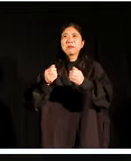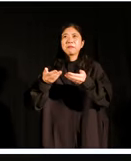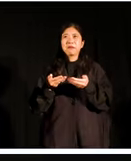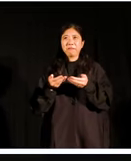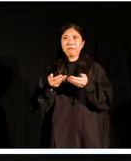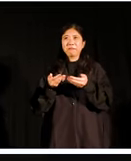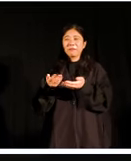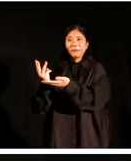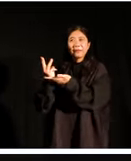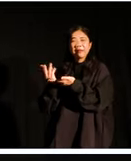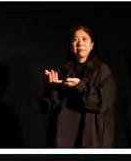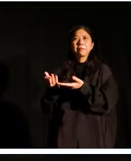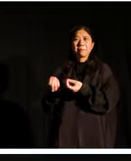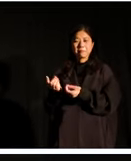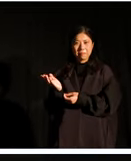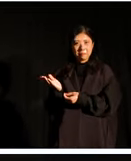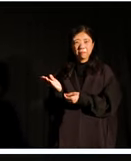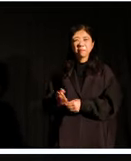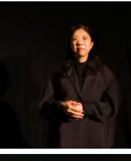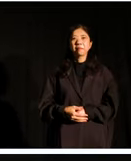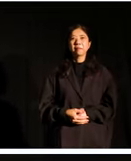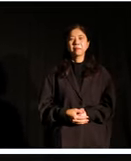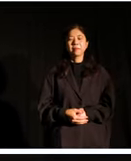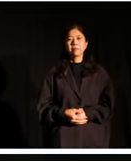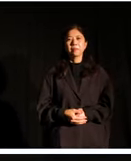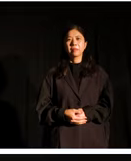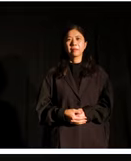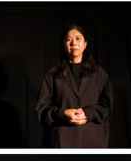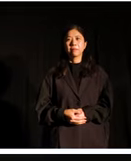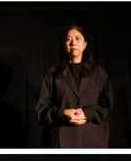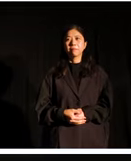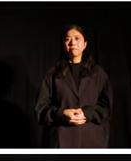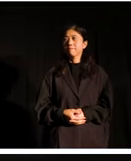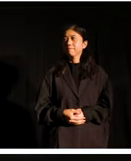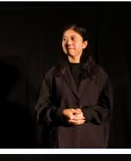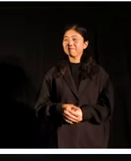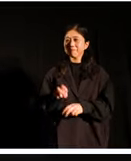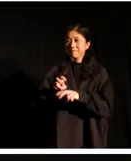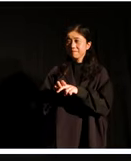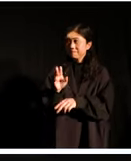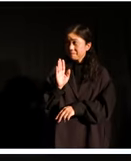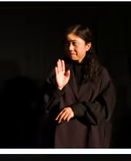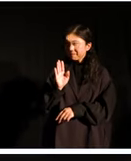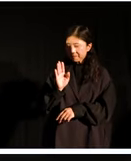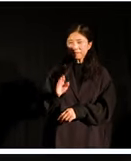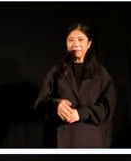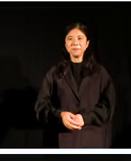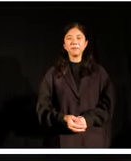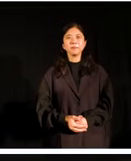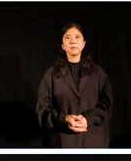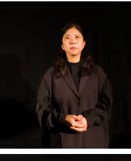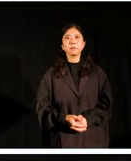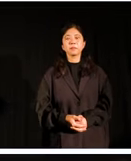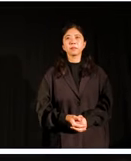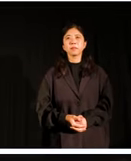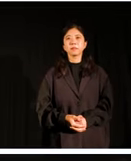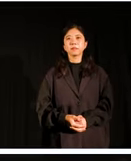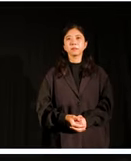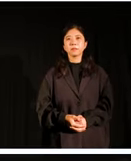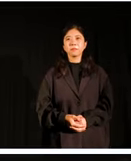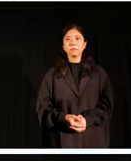せていただきたいと思いますさあそれではあじゃ皆さんお座りになったままでいきましょうかはいえ